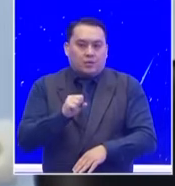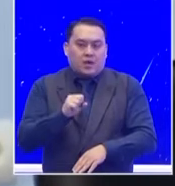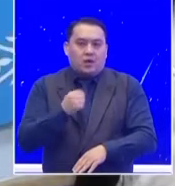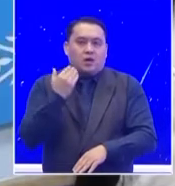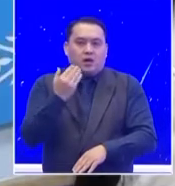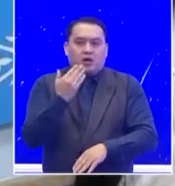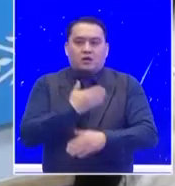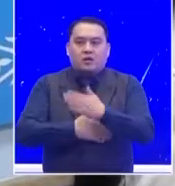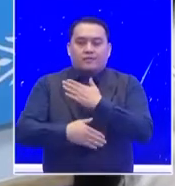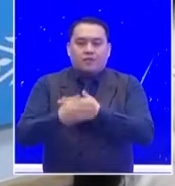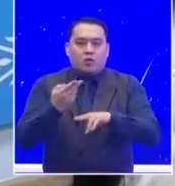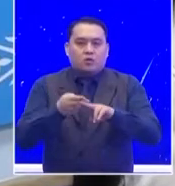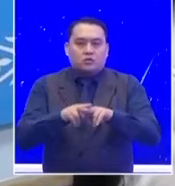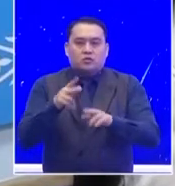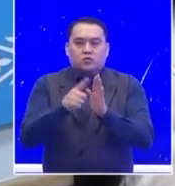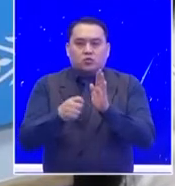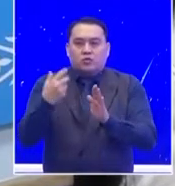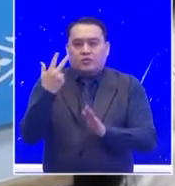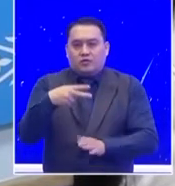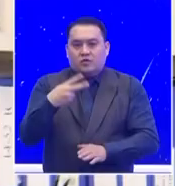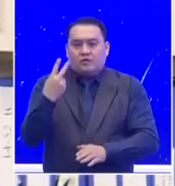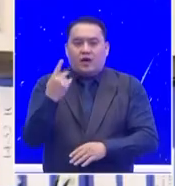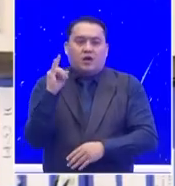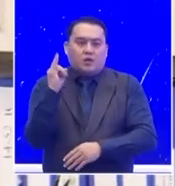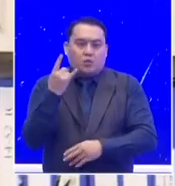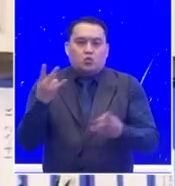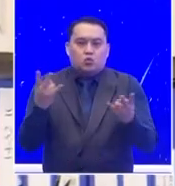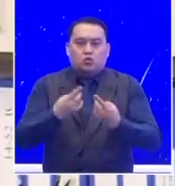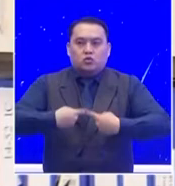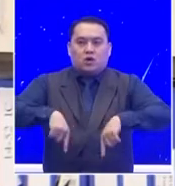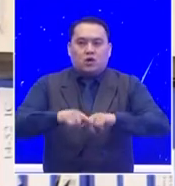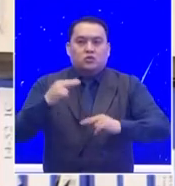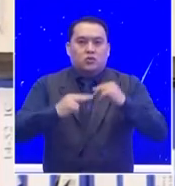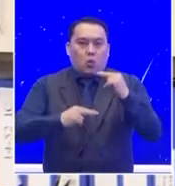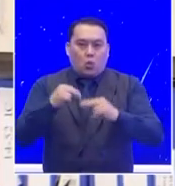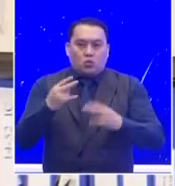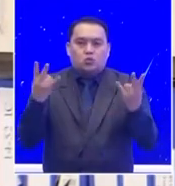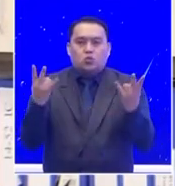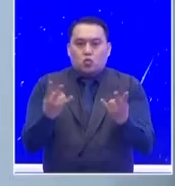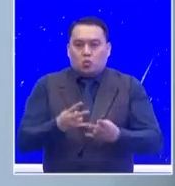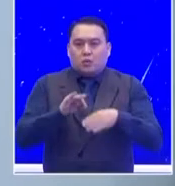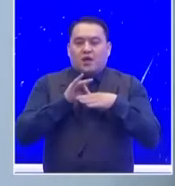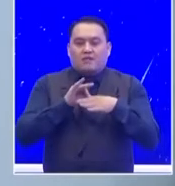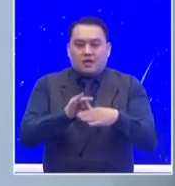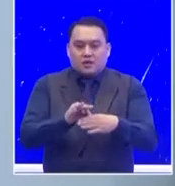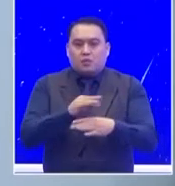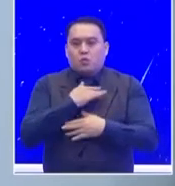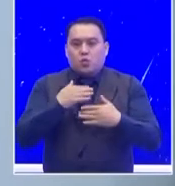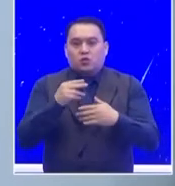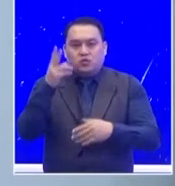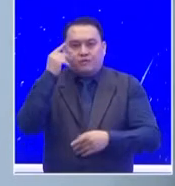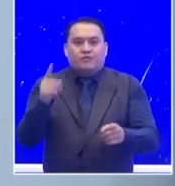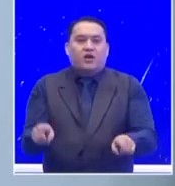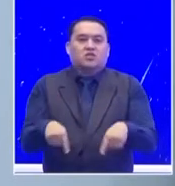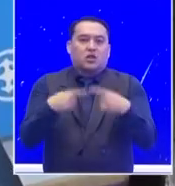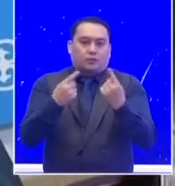словам дефектолога, в Талдыкургане 782 ребенка нуждаются в отдельном жилом строении ввиду необходимости проведения многочисленных